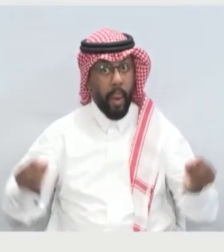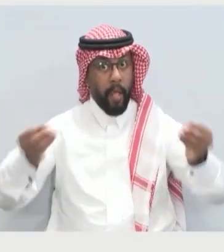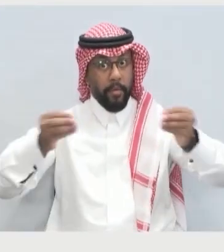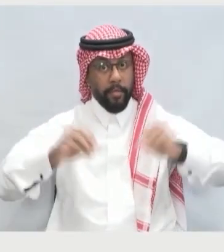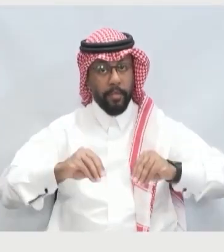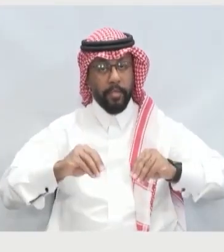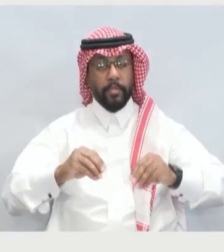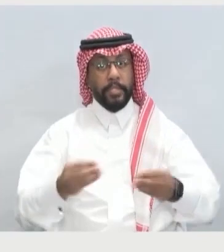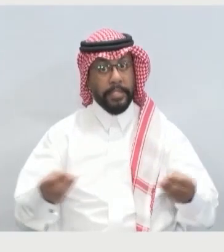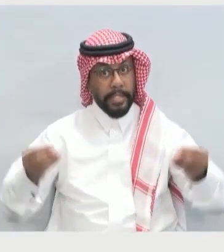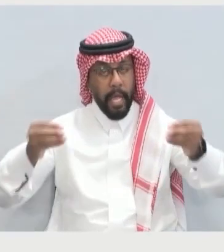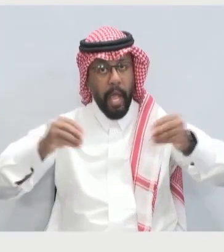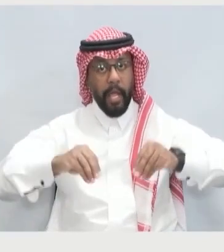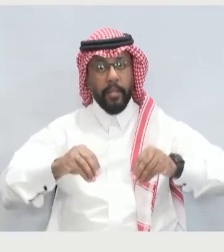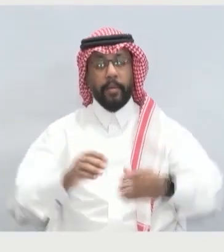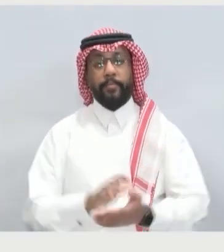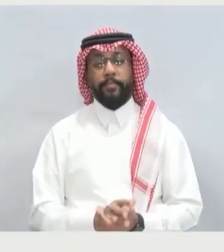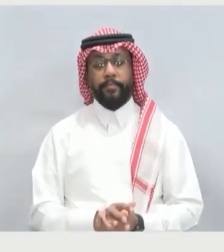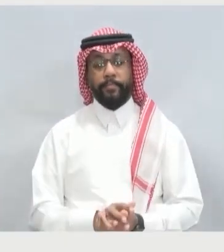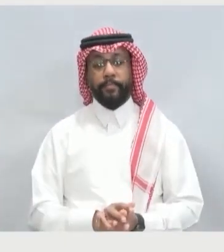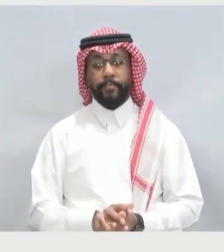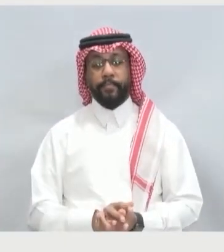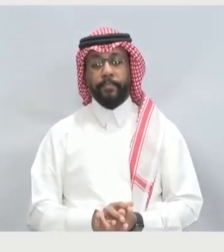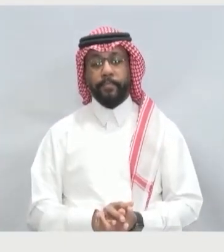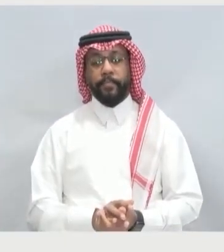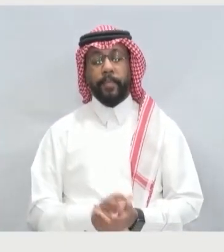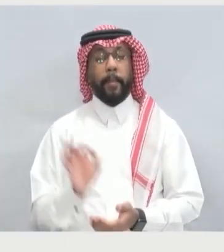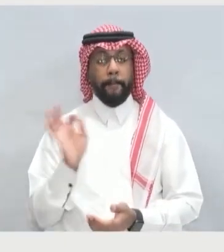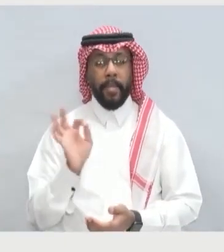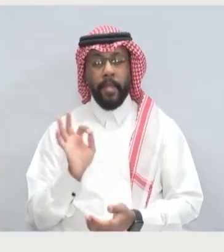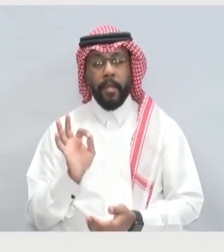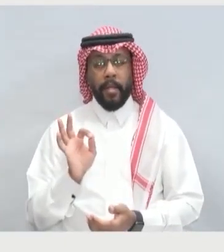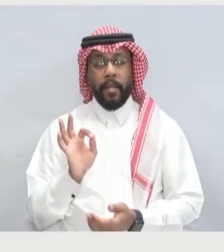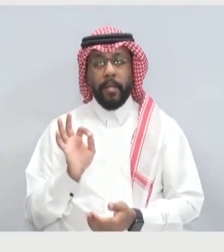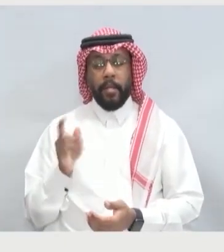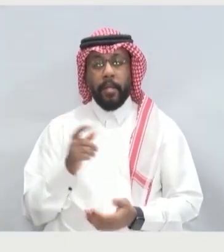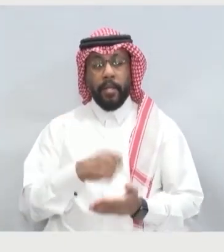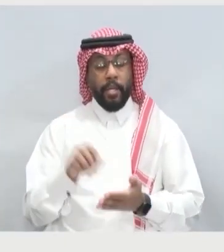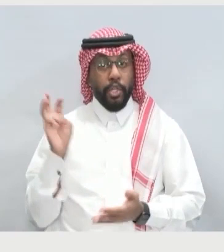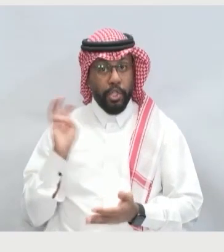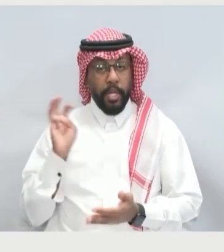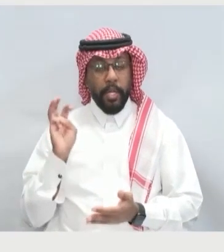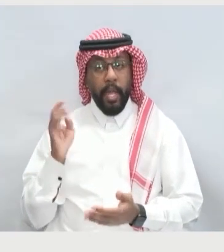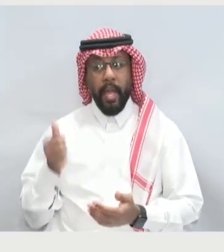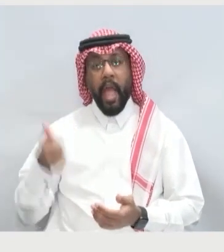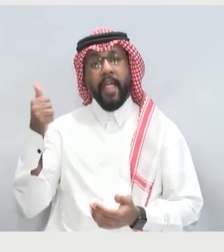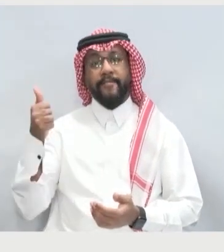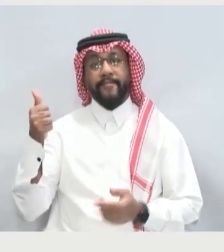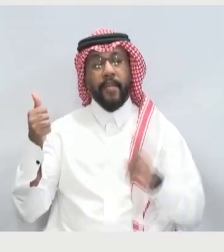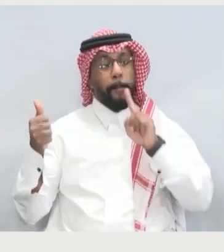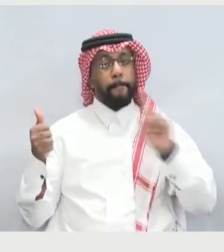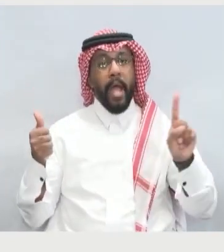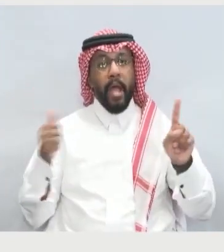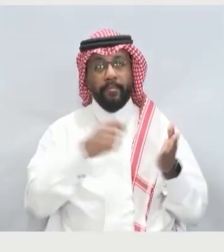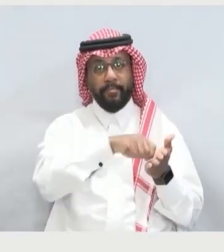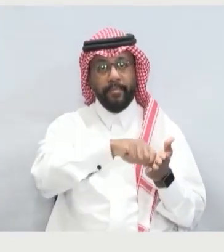الدفتريه والقيمه المحاسبيه للشركه دعونا ناخذ مثال اذا مثلا اشترت الشركه الف الشركه بء